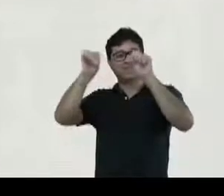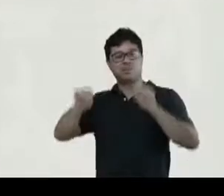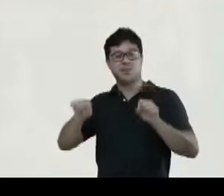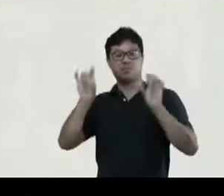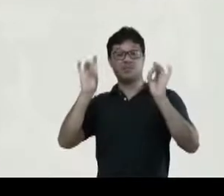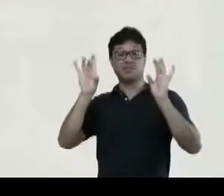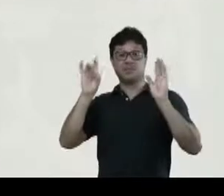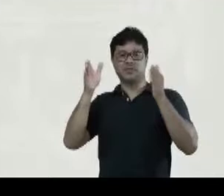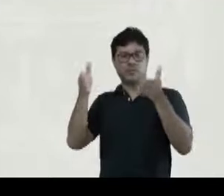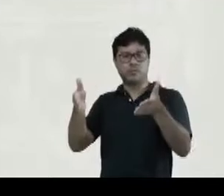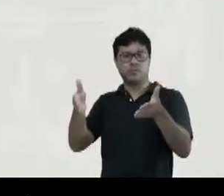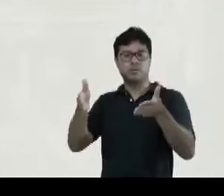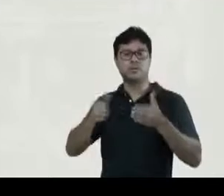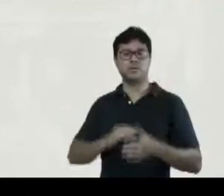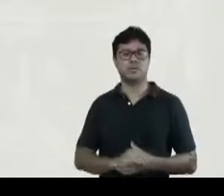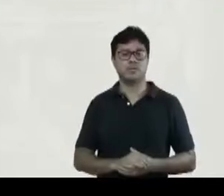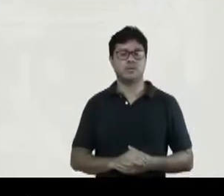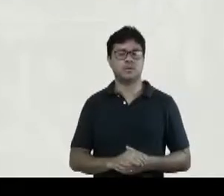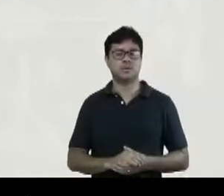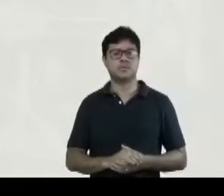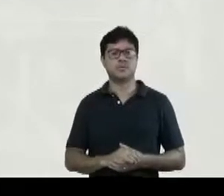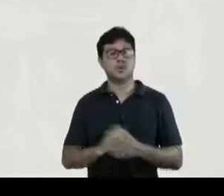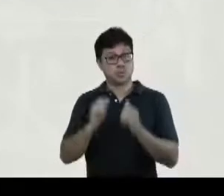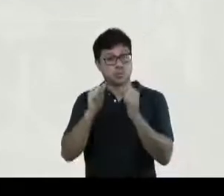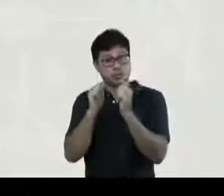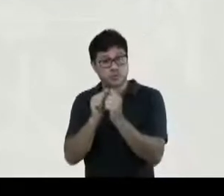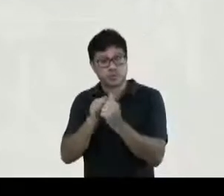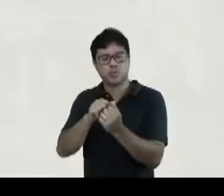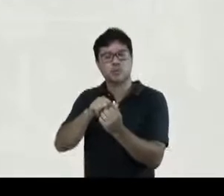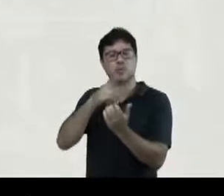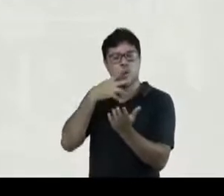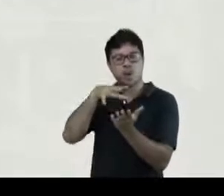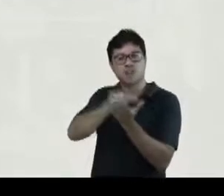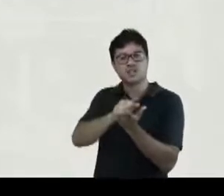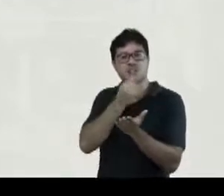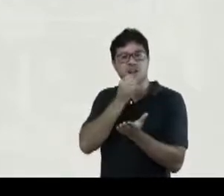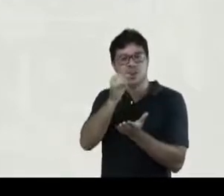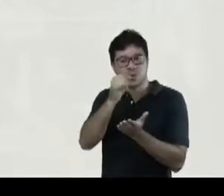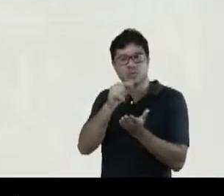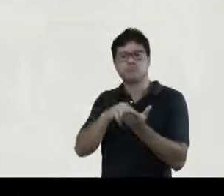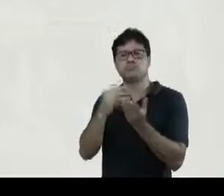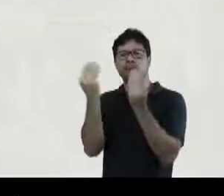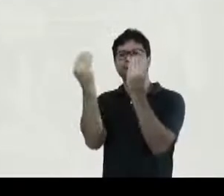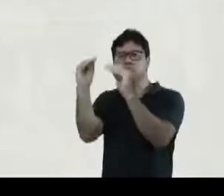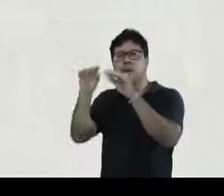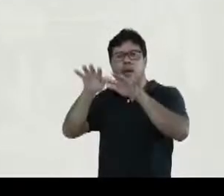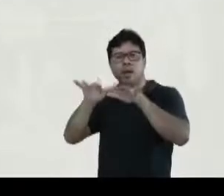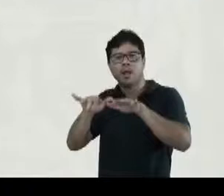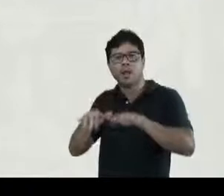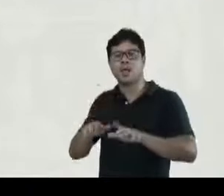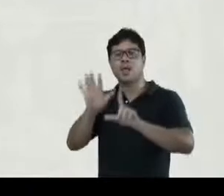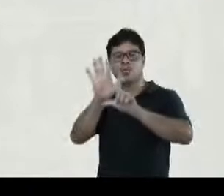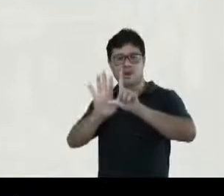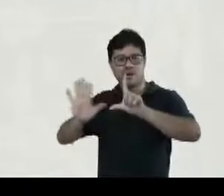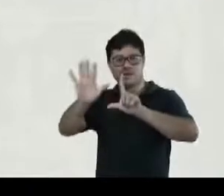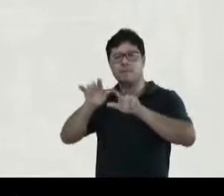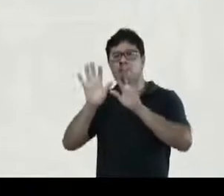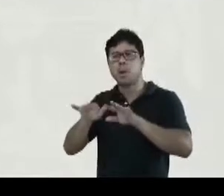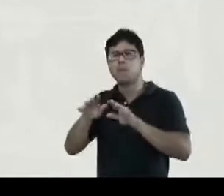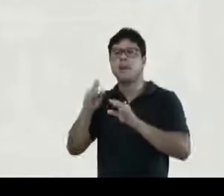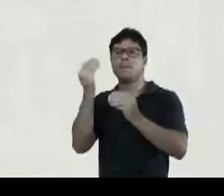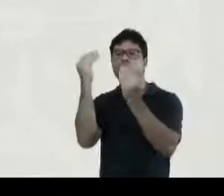Mit der maschinenlesbaren Erfassung ging eine Öffnung der Erschließung einher. Waren früher Kataloge rein